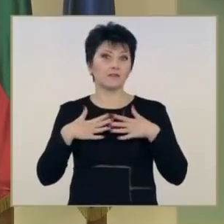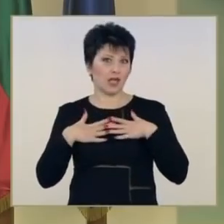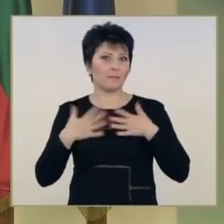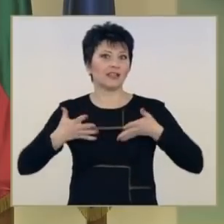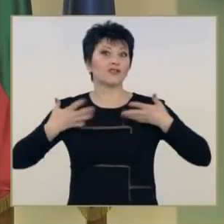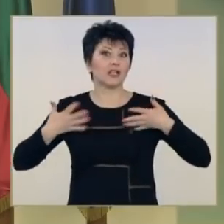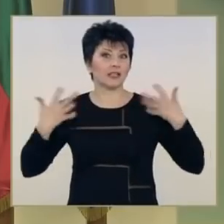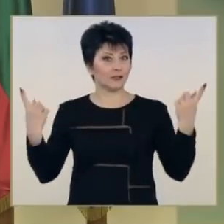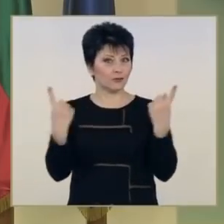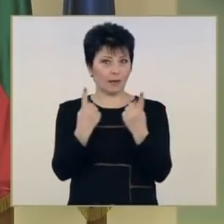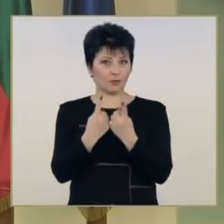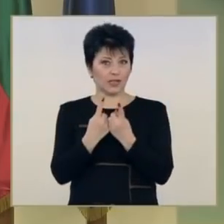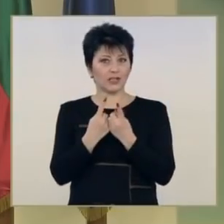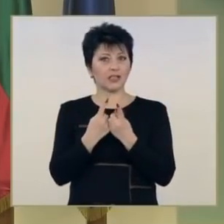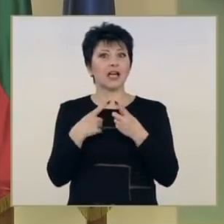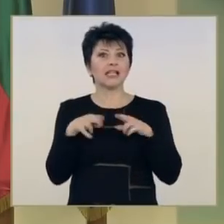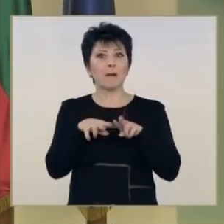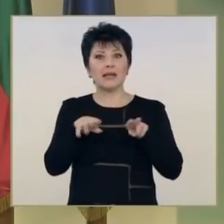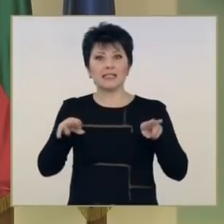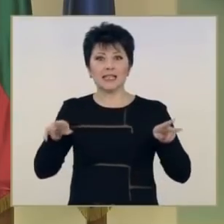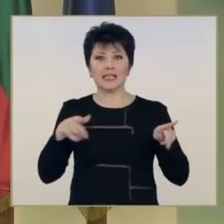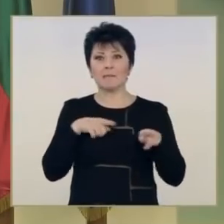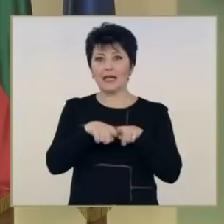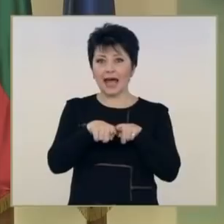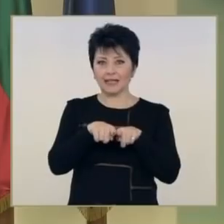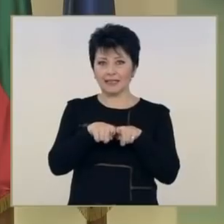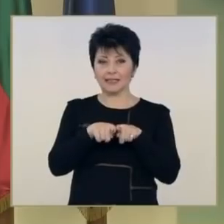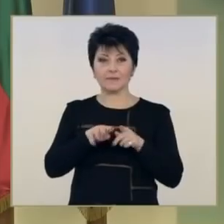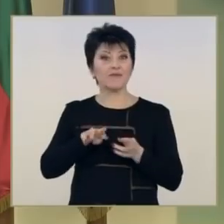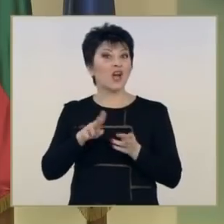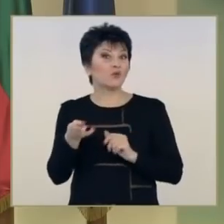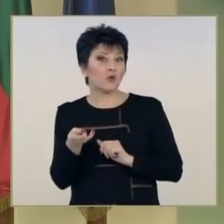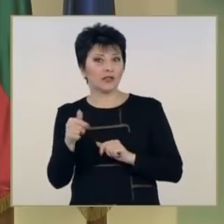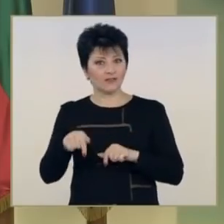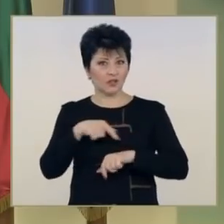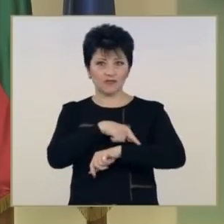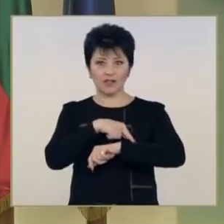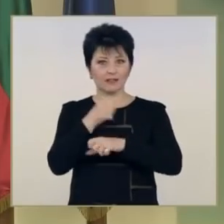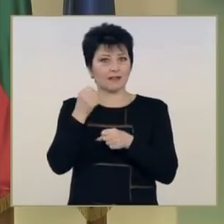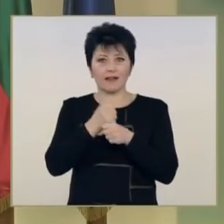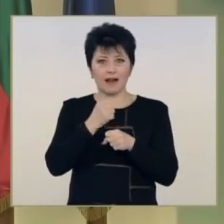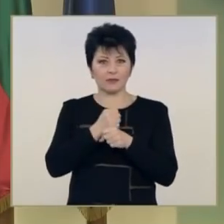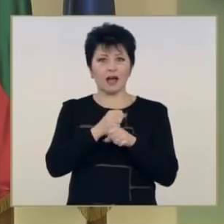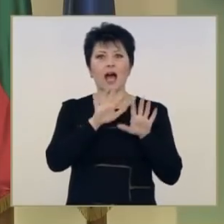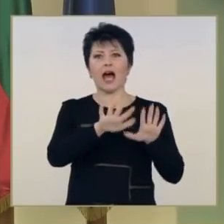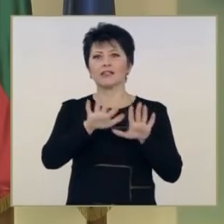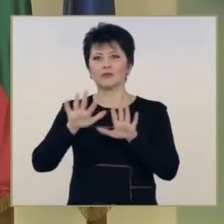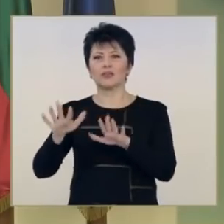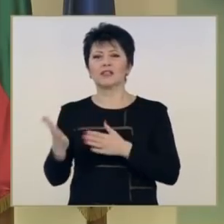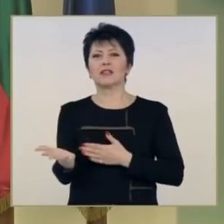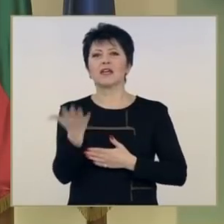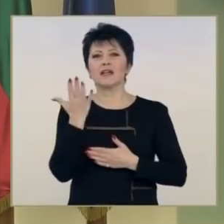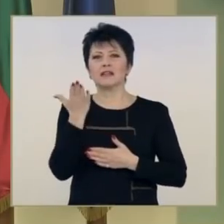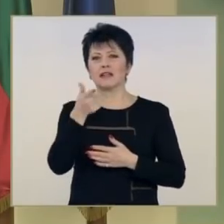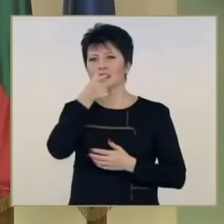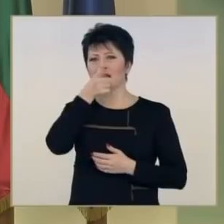щастието да е посрещнат с близките и приятелите си. Други и в този час са на работа, а стотици хиляди